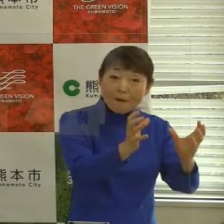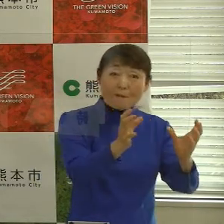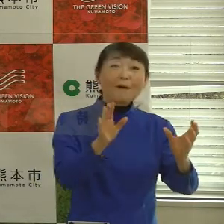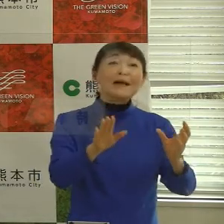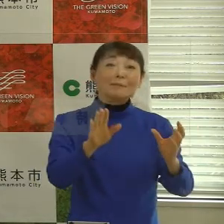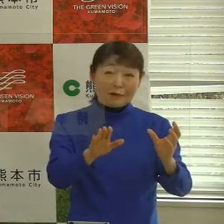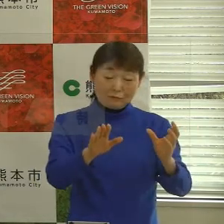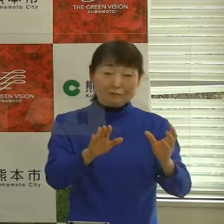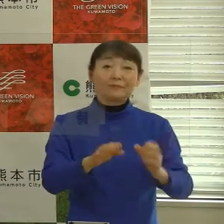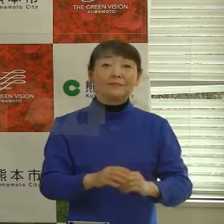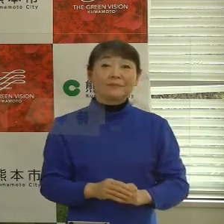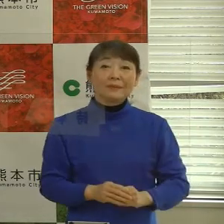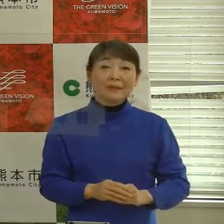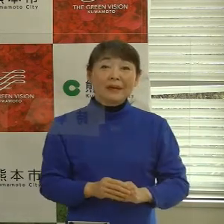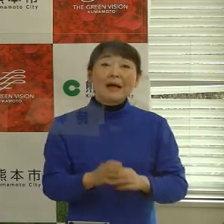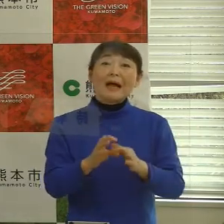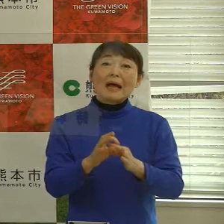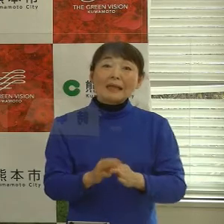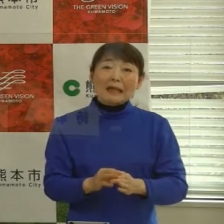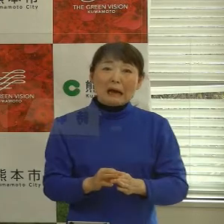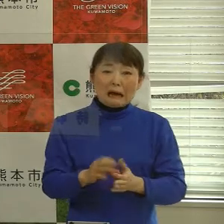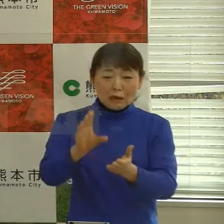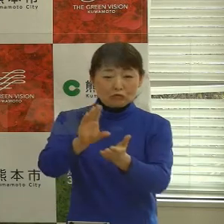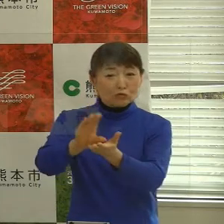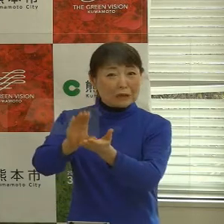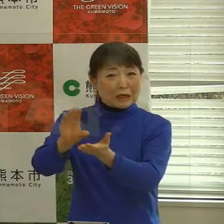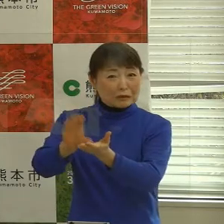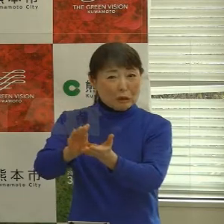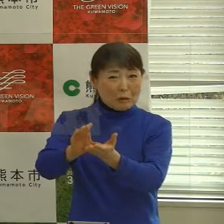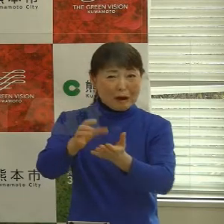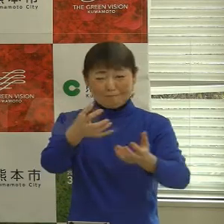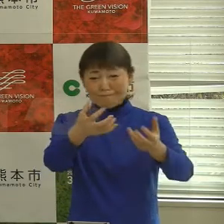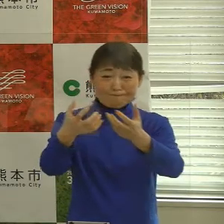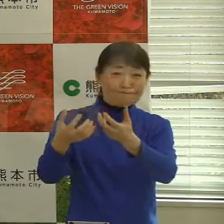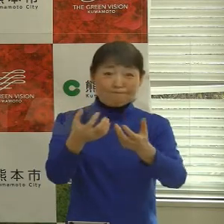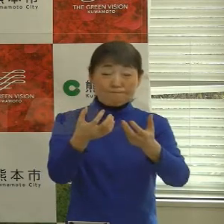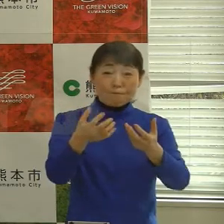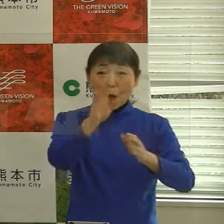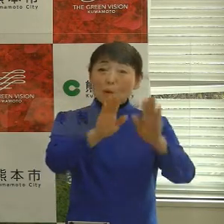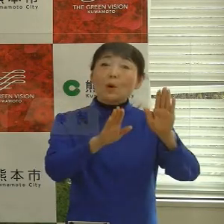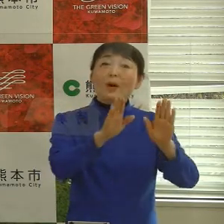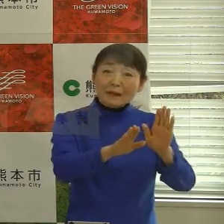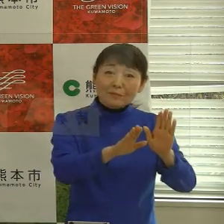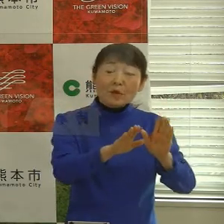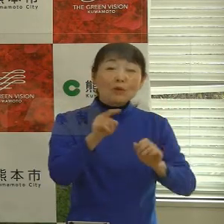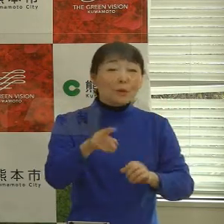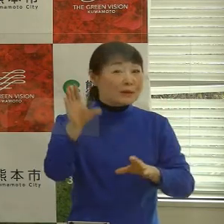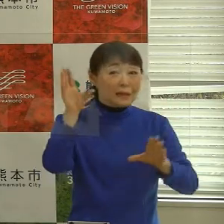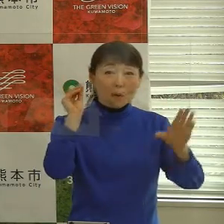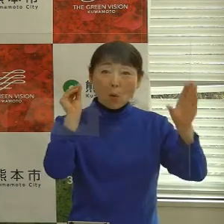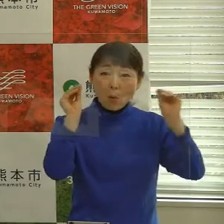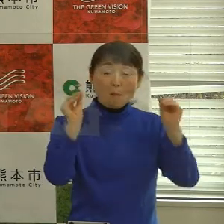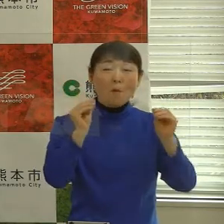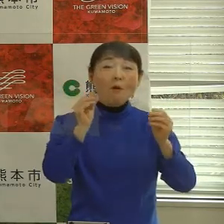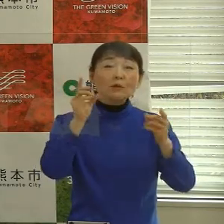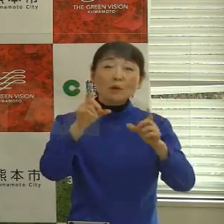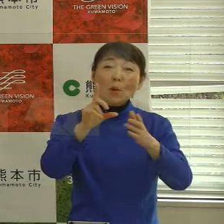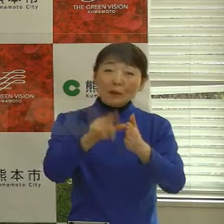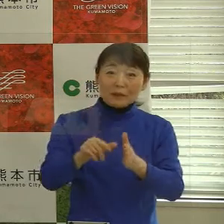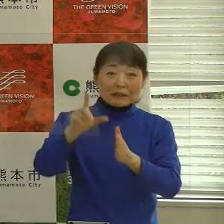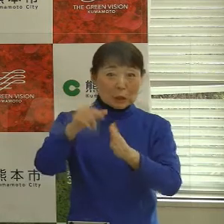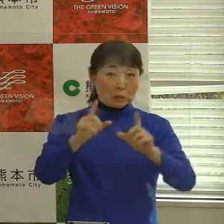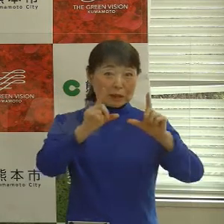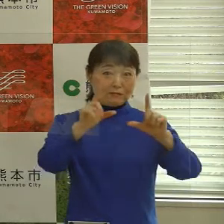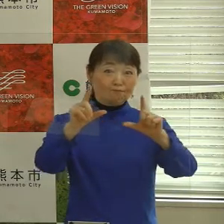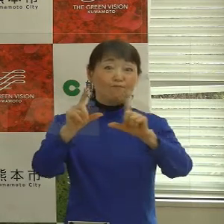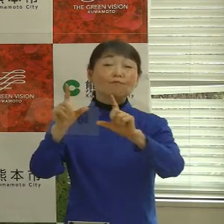。ですので、今ちょっと駐車場が混雑をしてたりですね、こういったことがありますが、そういった情報も適宜流しておりますので、皆